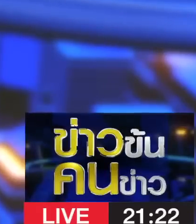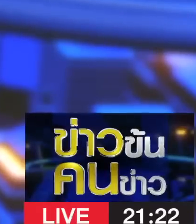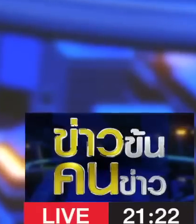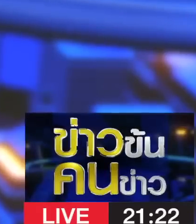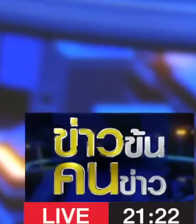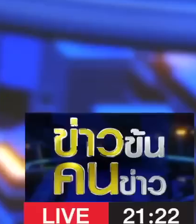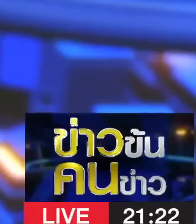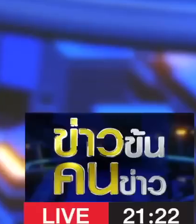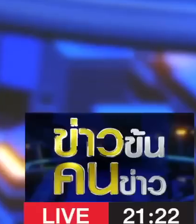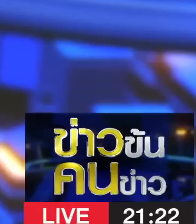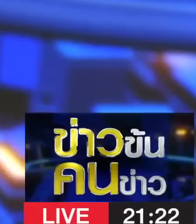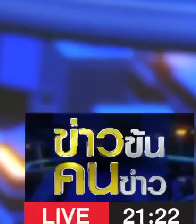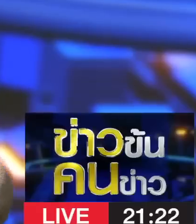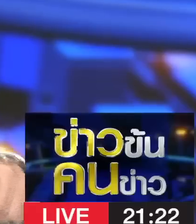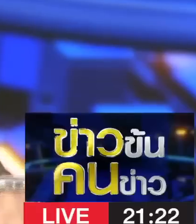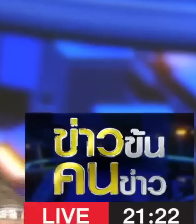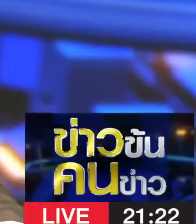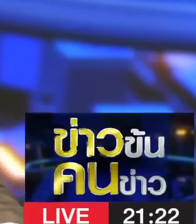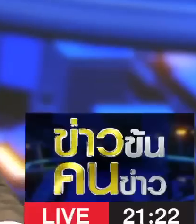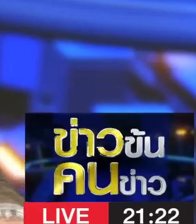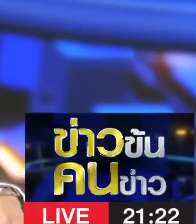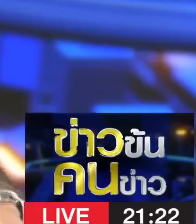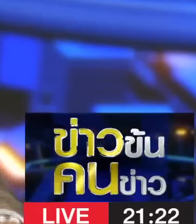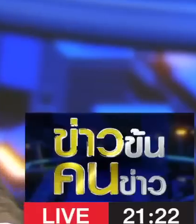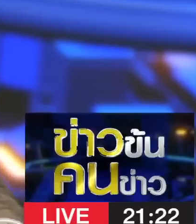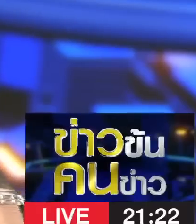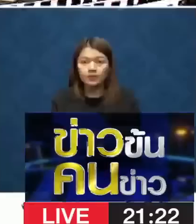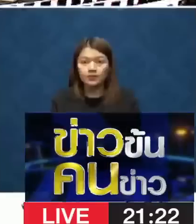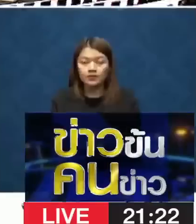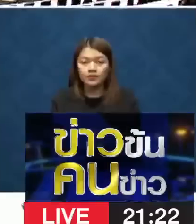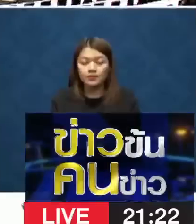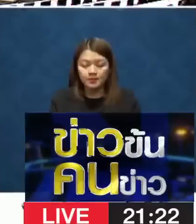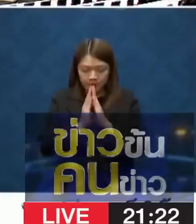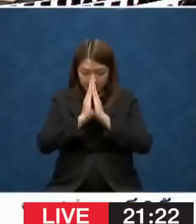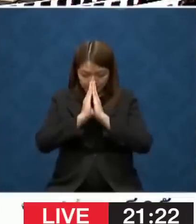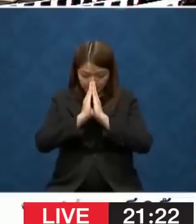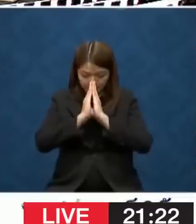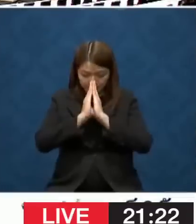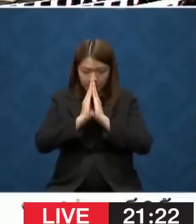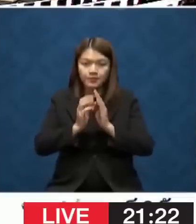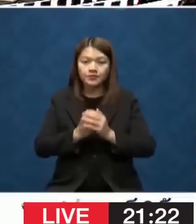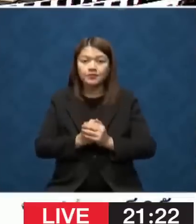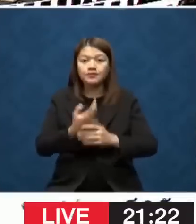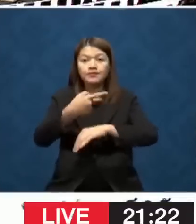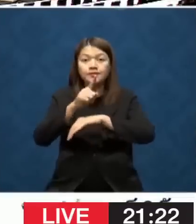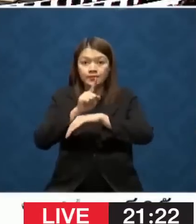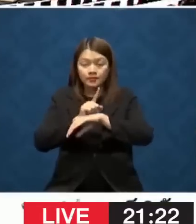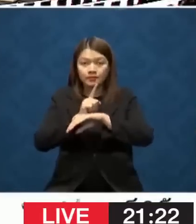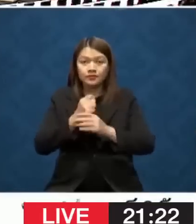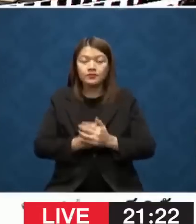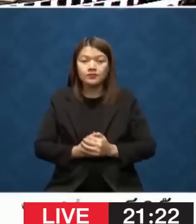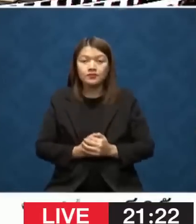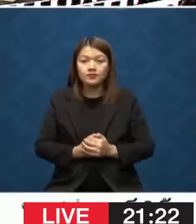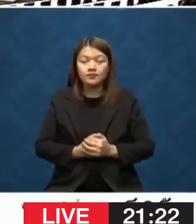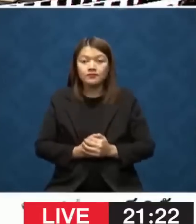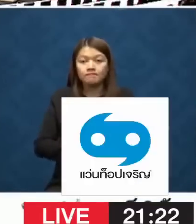งเดือน ตุลาคม ทีนี้ครม.ออกพรก.มาแล้วตามขั้นตอนรัฐธรรมนูญต้องกลับมาที่สภาจะให้เห็